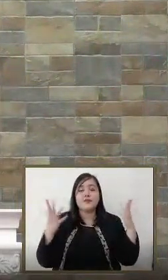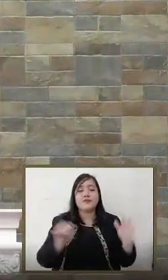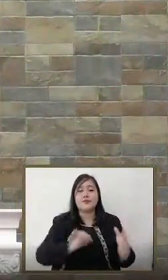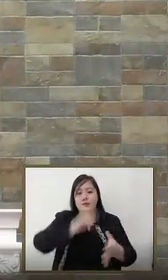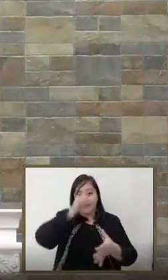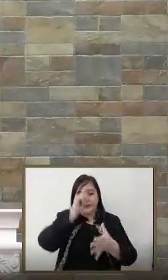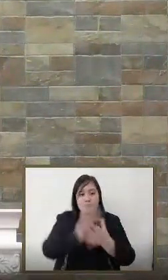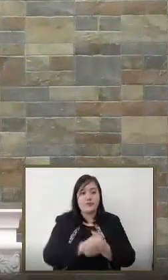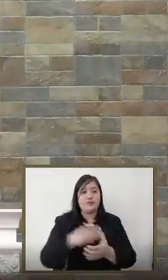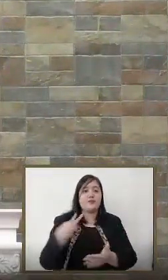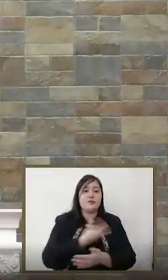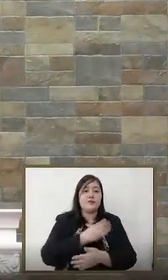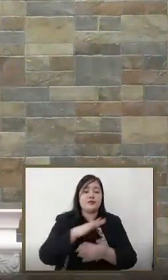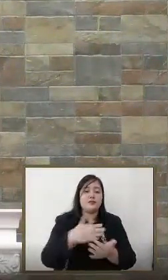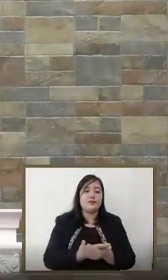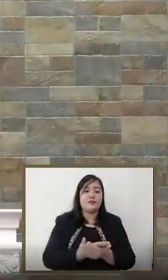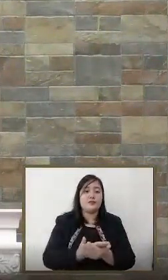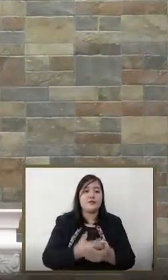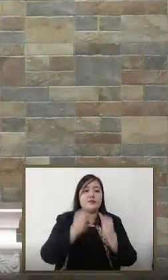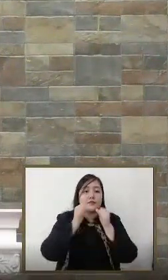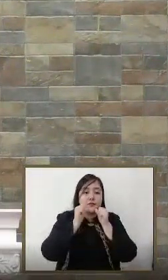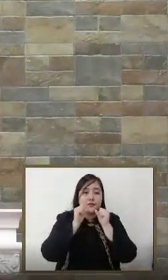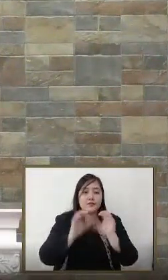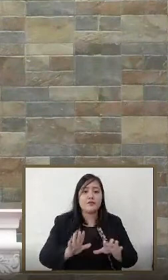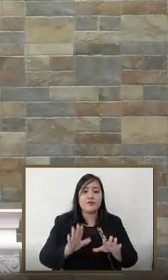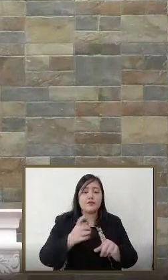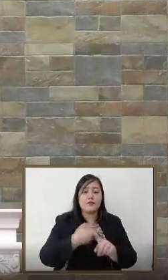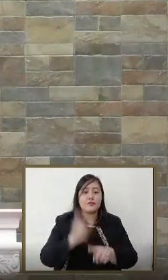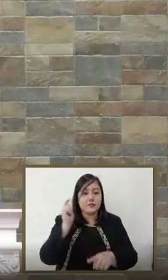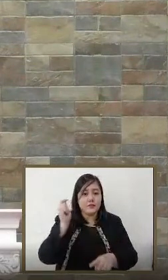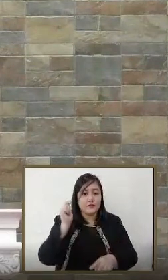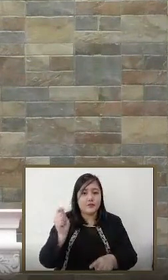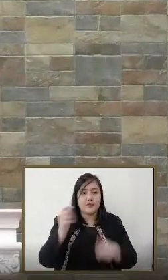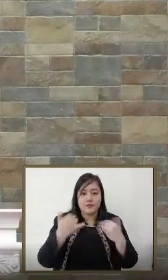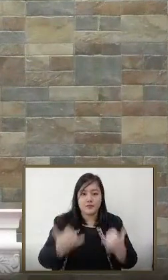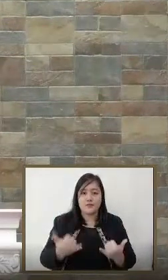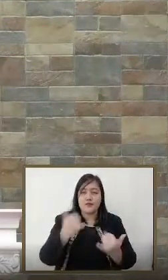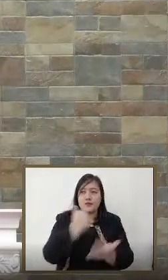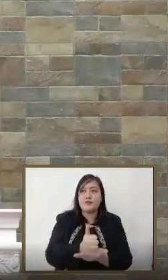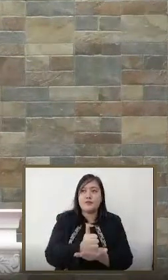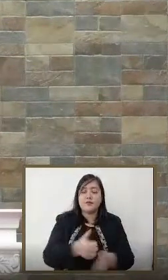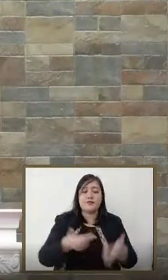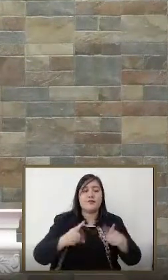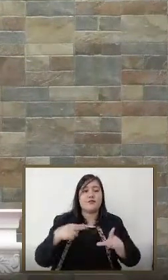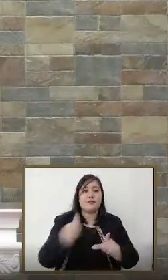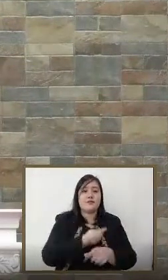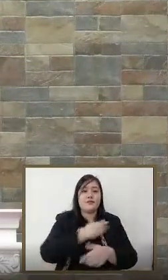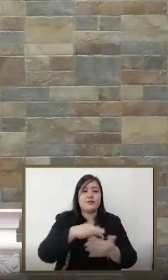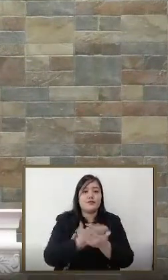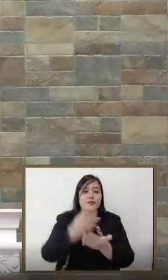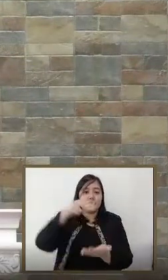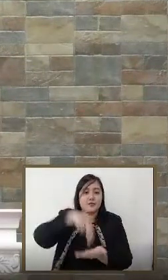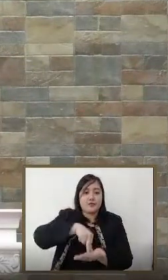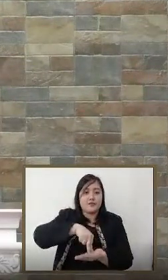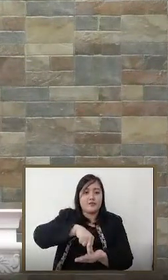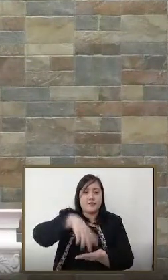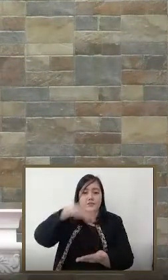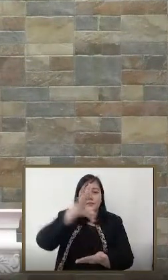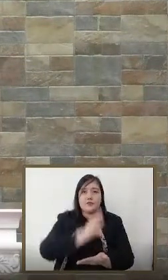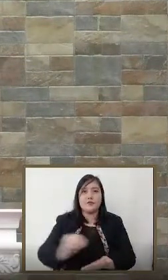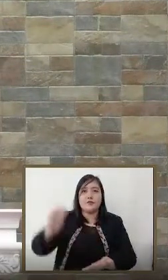blessed sa mga napakinggan po nating testimonies. Amen. Amen. All right, let's all stand up, please. Let's all stand up,